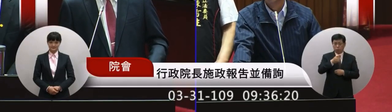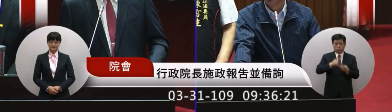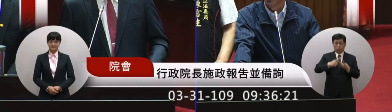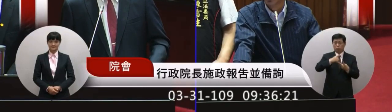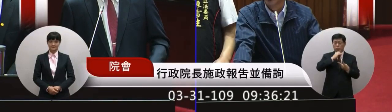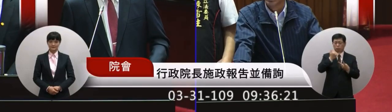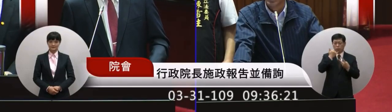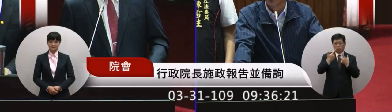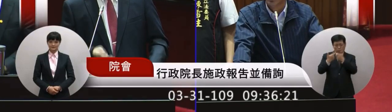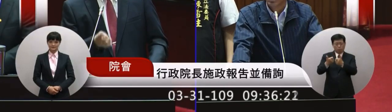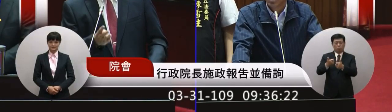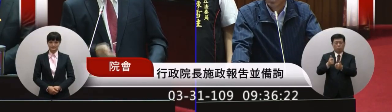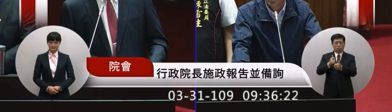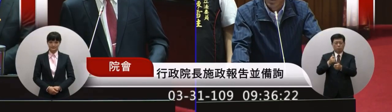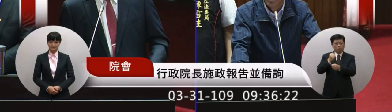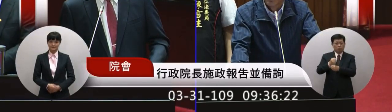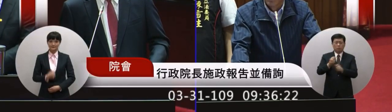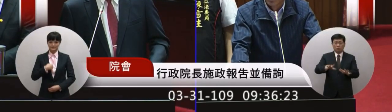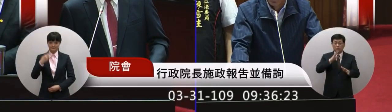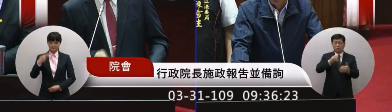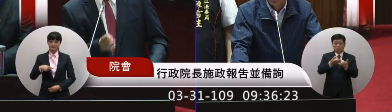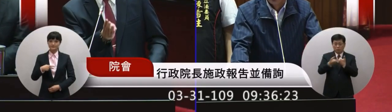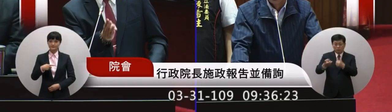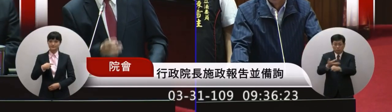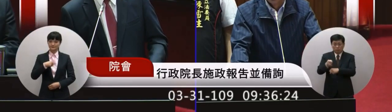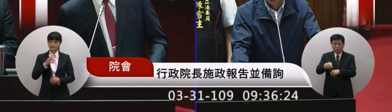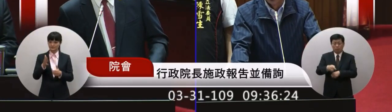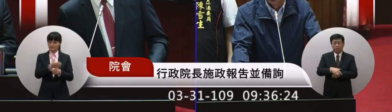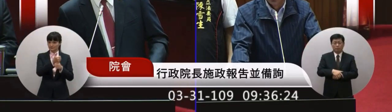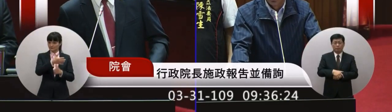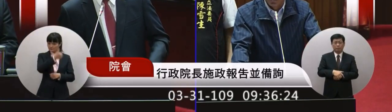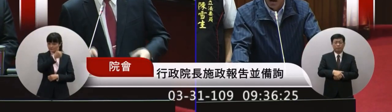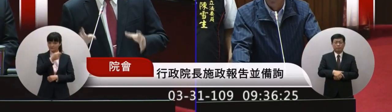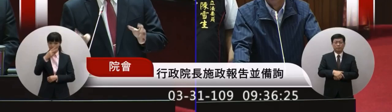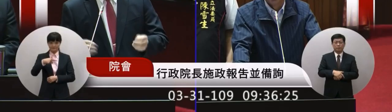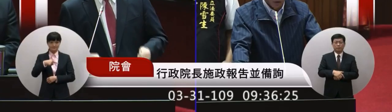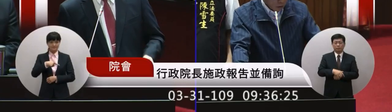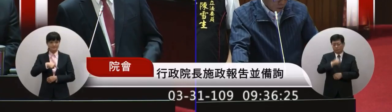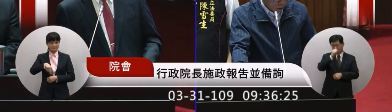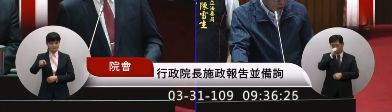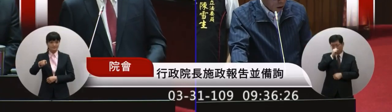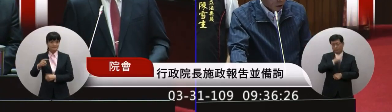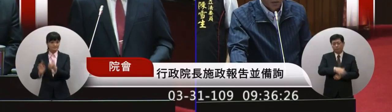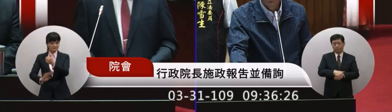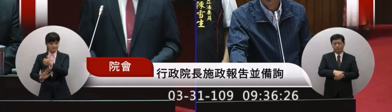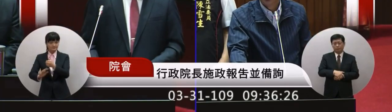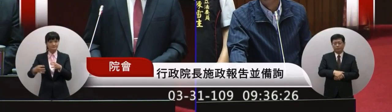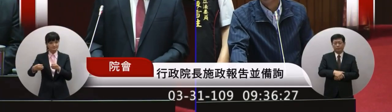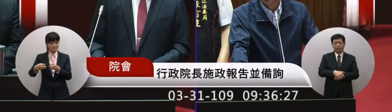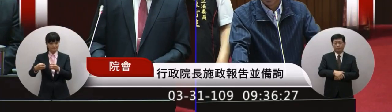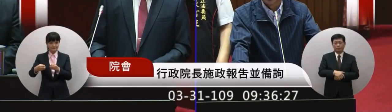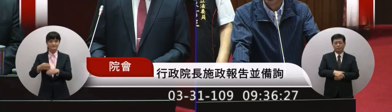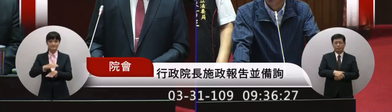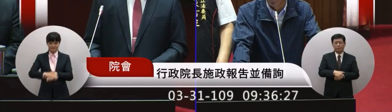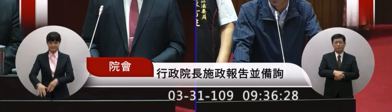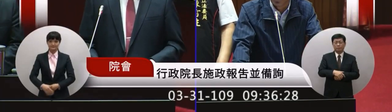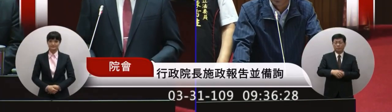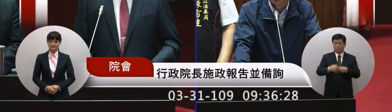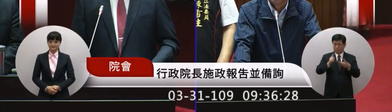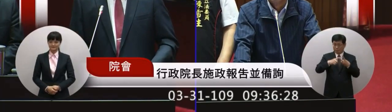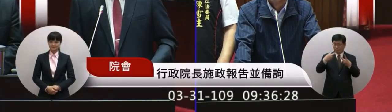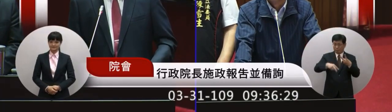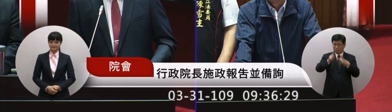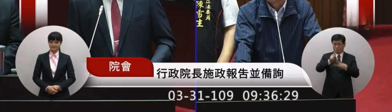们就做，因为离岛 县赖市长来跟委员来哈， 好、 哦，标起来， 好、哦，好、哦，哎、欸，另外